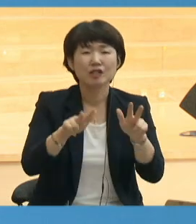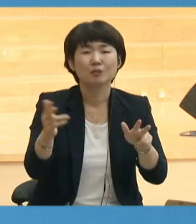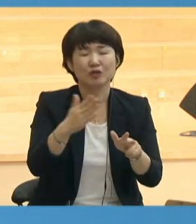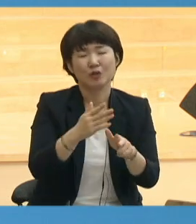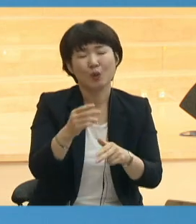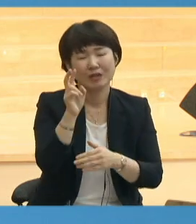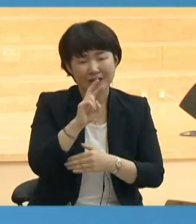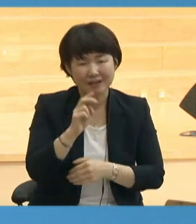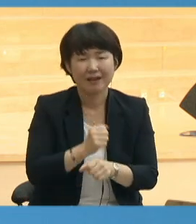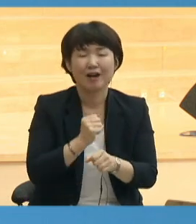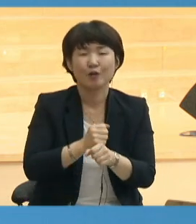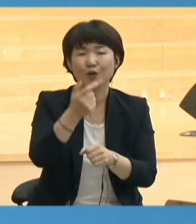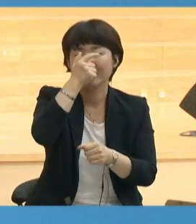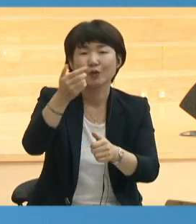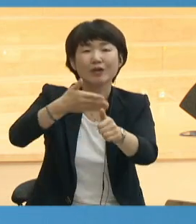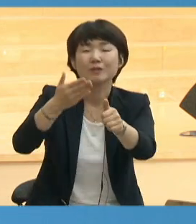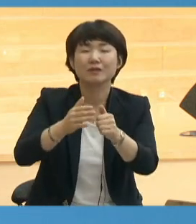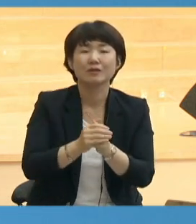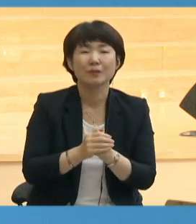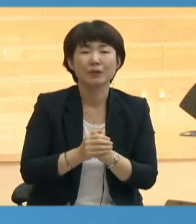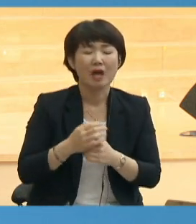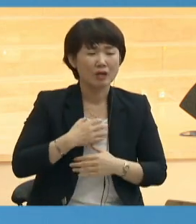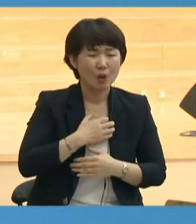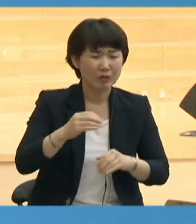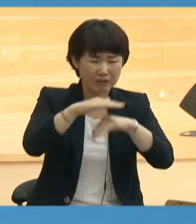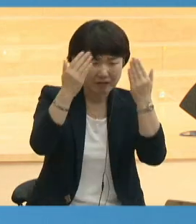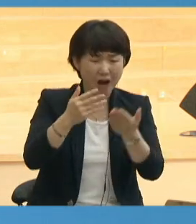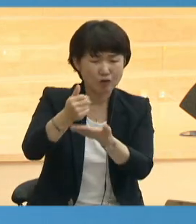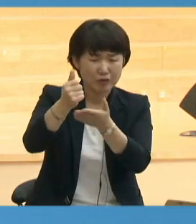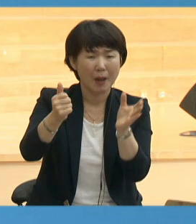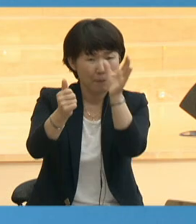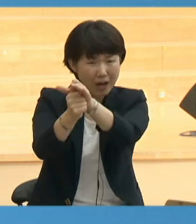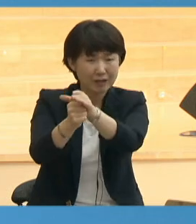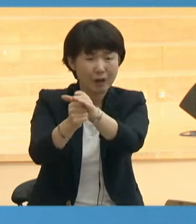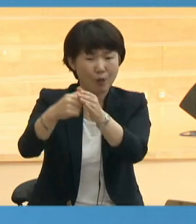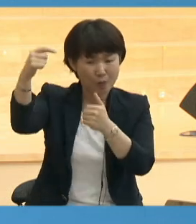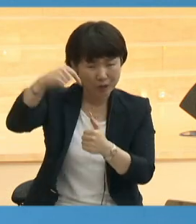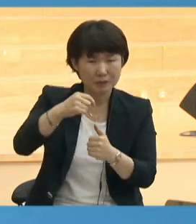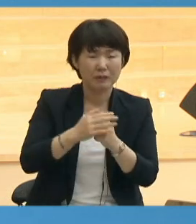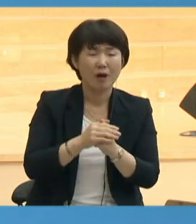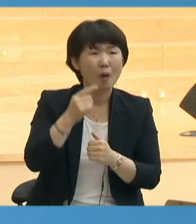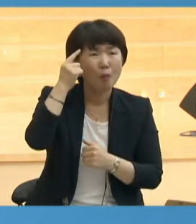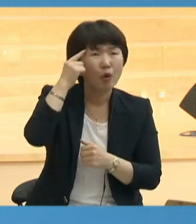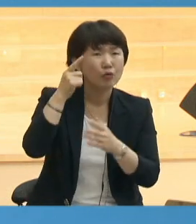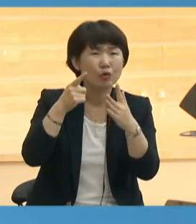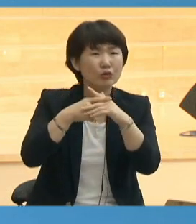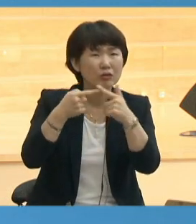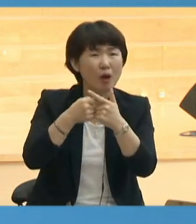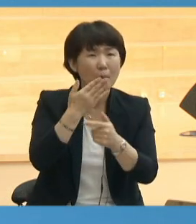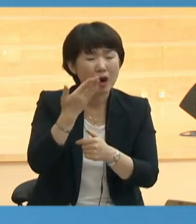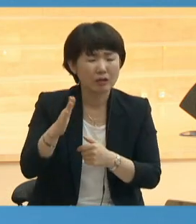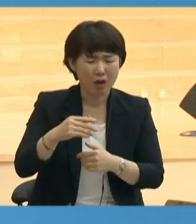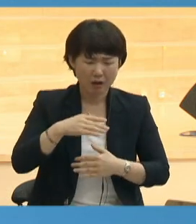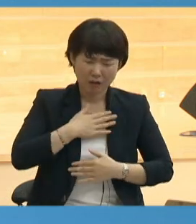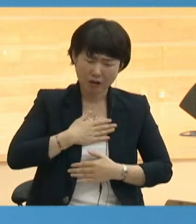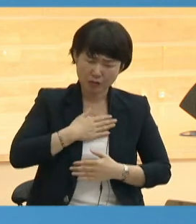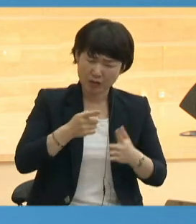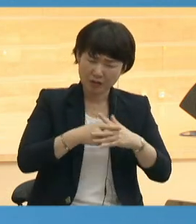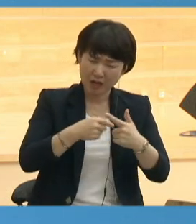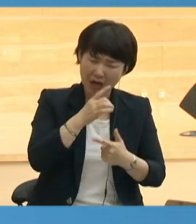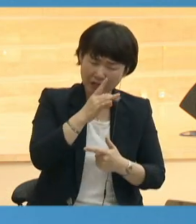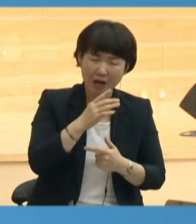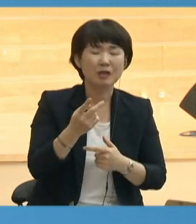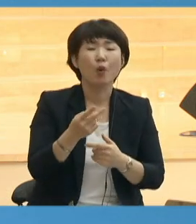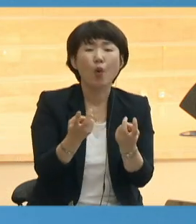하잖아요 염려를 주께 맡겨 하면서요 머리로 이해가 되는데 이 잘 안되면 어떻게 해요 무릎으로 기도 하는 거예요 오늘 이